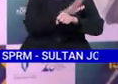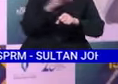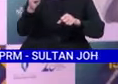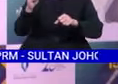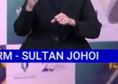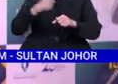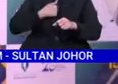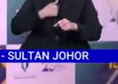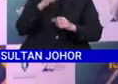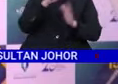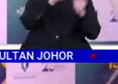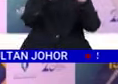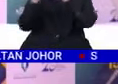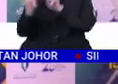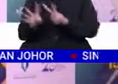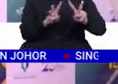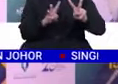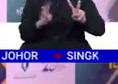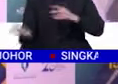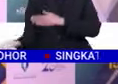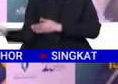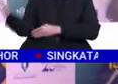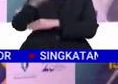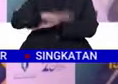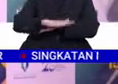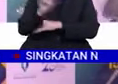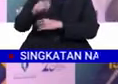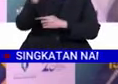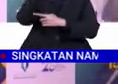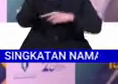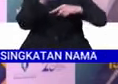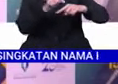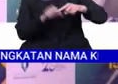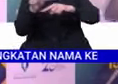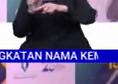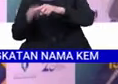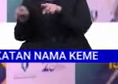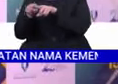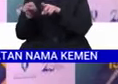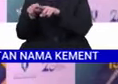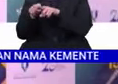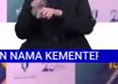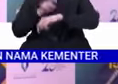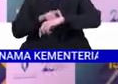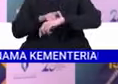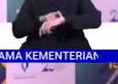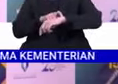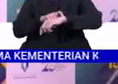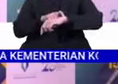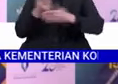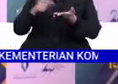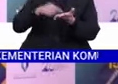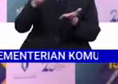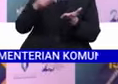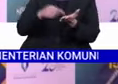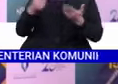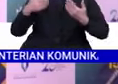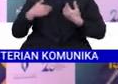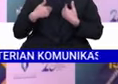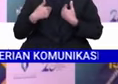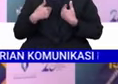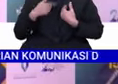Masa saya 24jam sehari sama dengan semua orang masih dia 24jam sehari jadi kadang-kadang ada